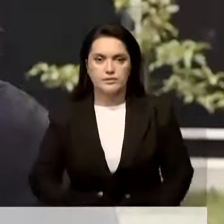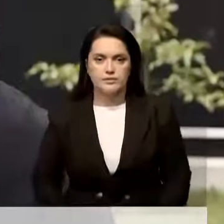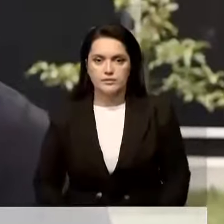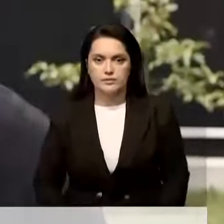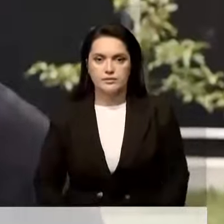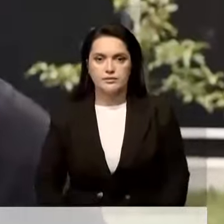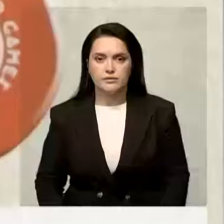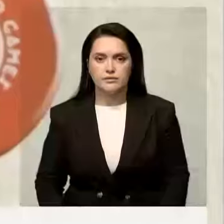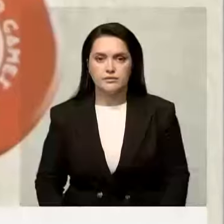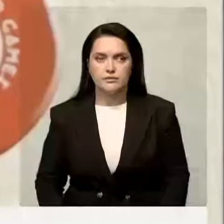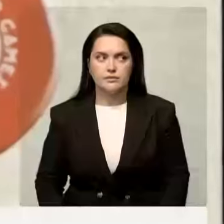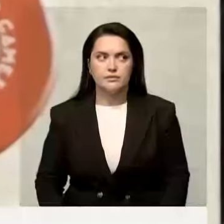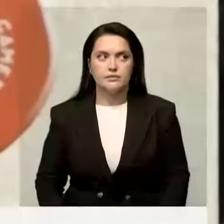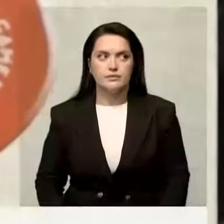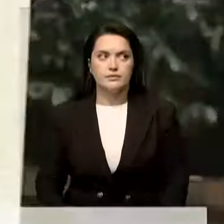кочевников.